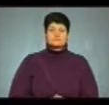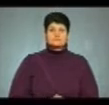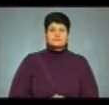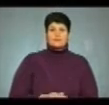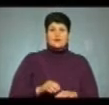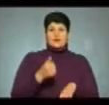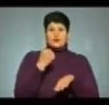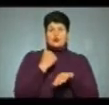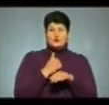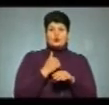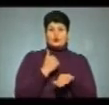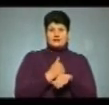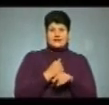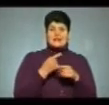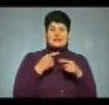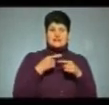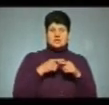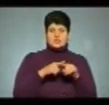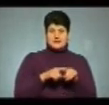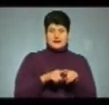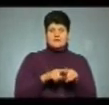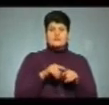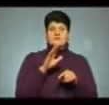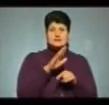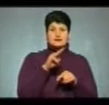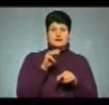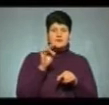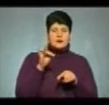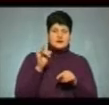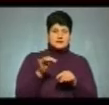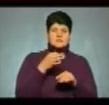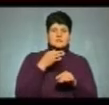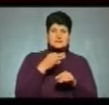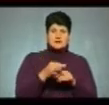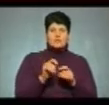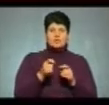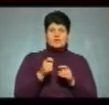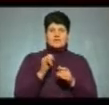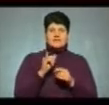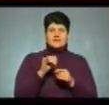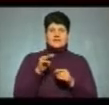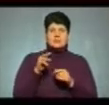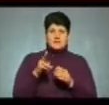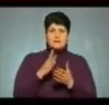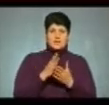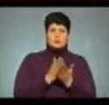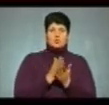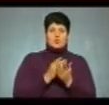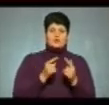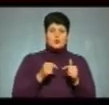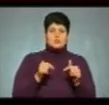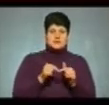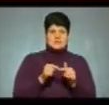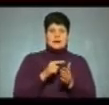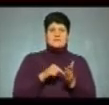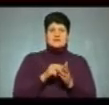Головний інженер приватного підприємства «Благоустрій» Василь Татарин розповів, ключі від ІТП має тільки обслуговуюча організація, тобто